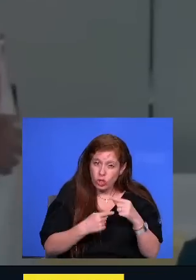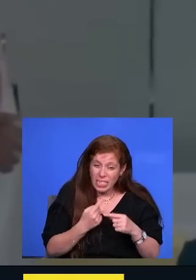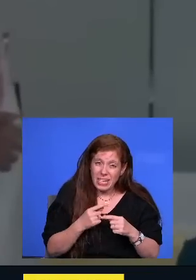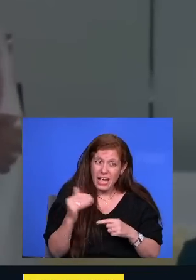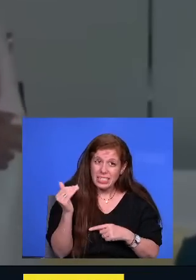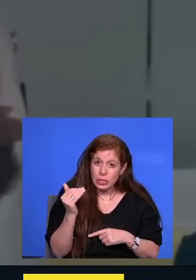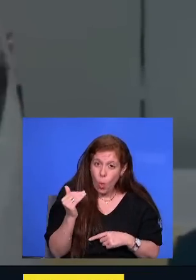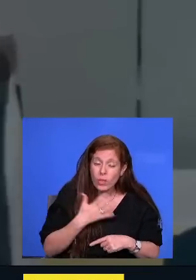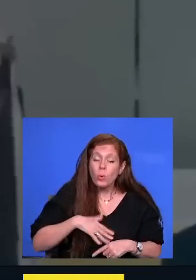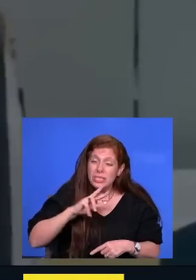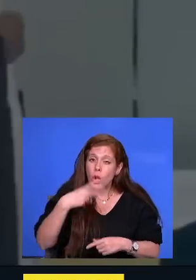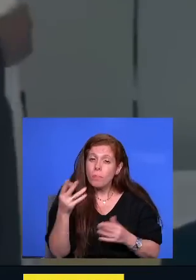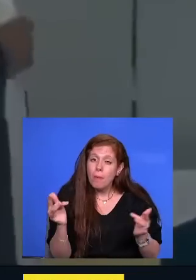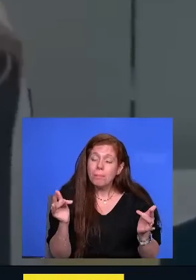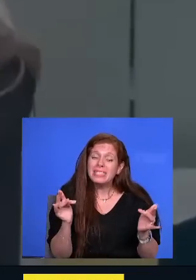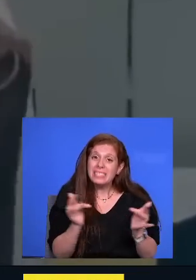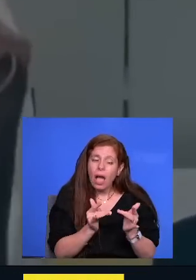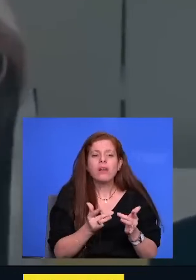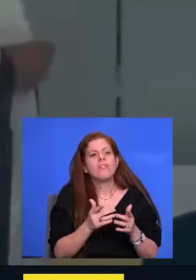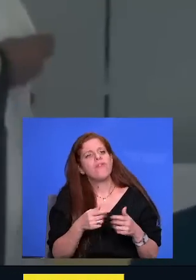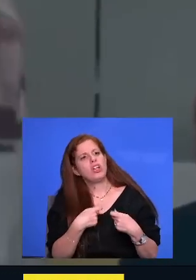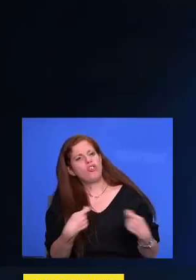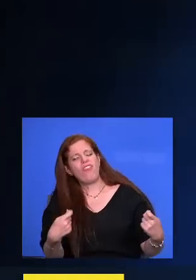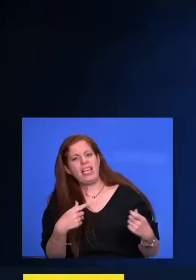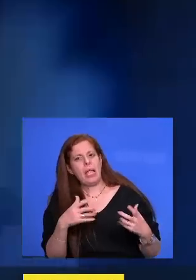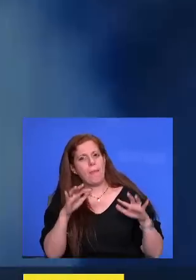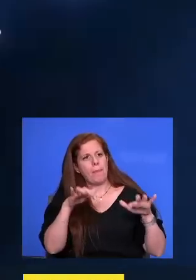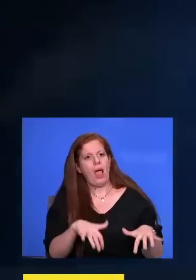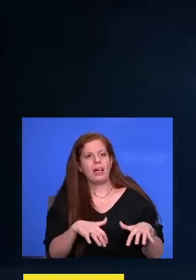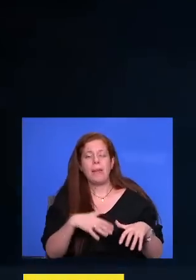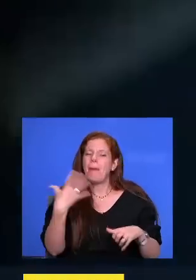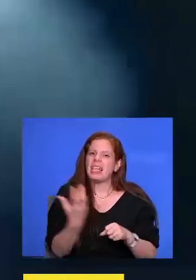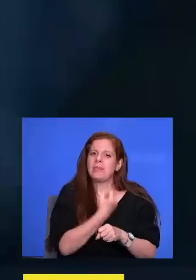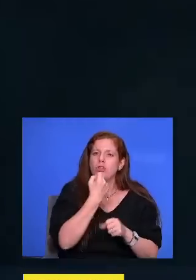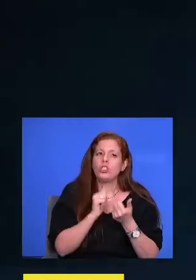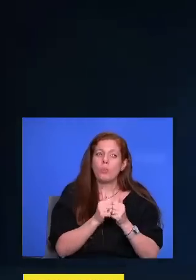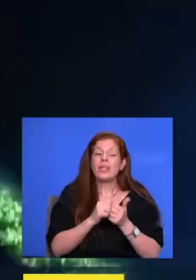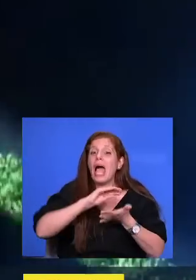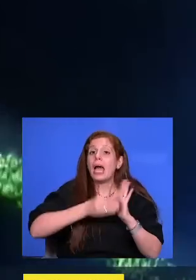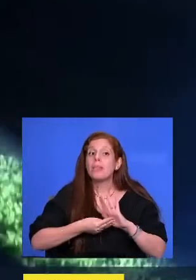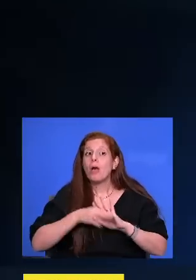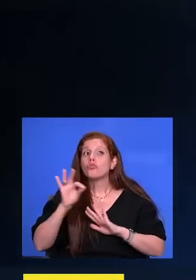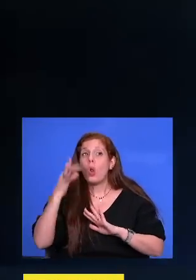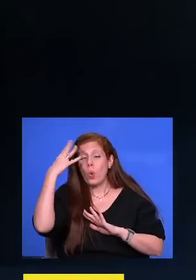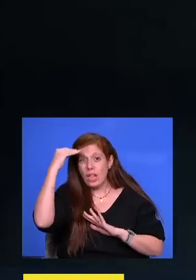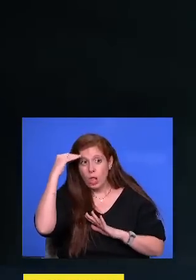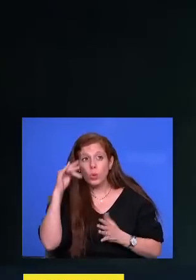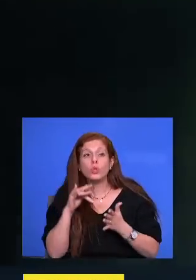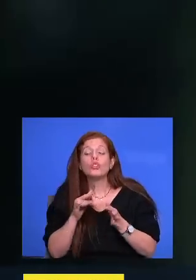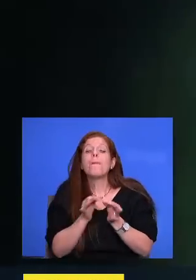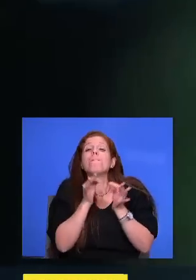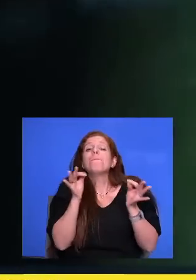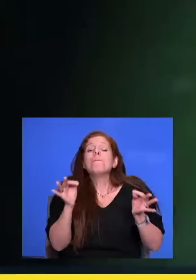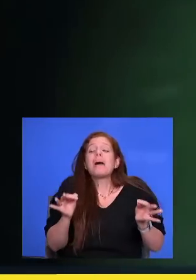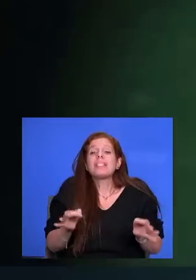להיות במשחק ולשווק את הממלכה כמעצמה של ספורט. ההחתמה של קריסטיאנו רונלדו שנמצא בשלהי הקריירה שלו